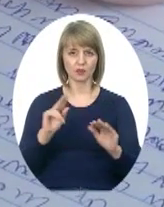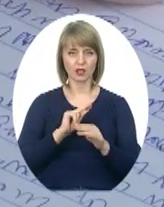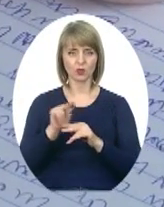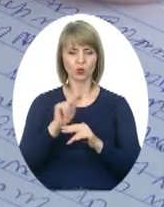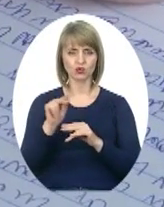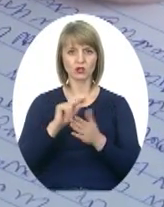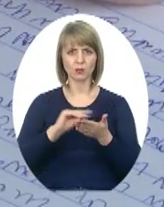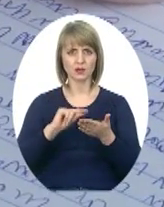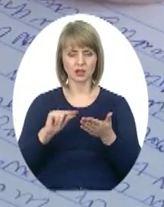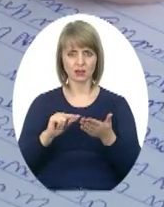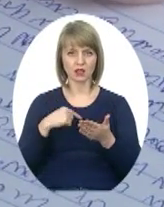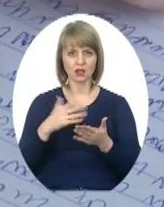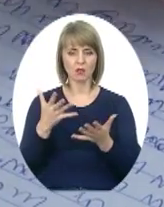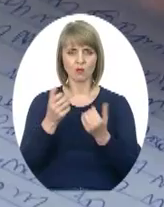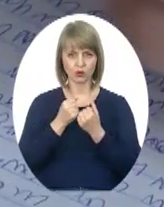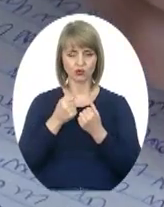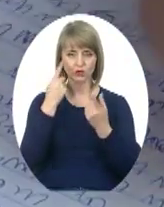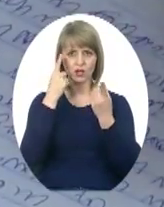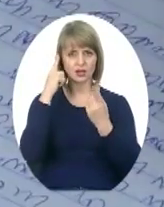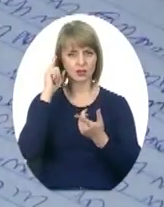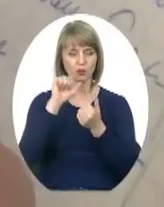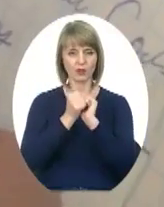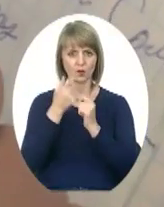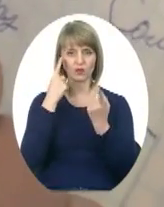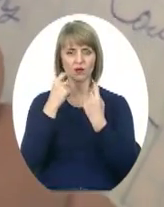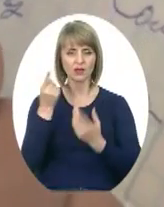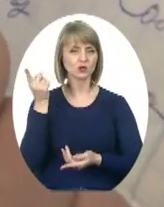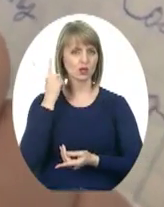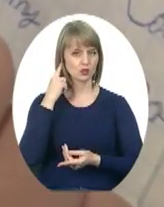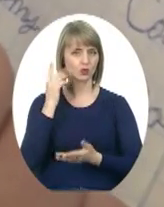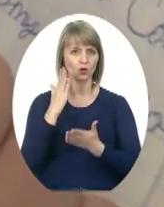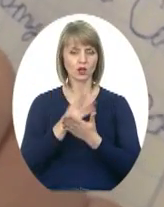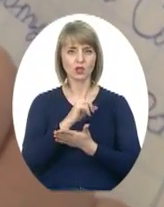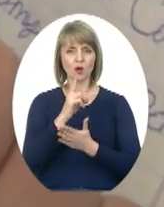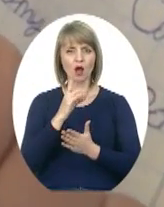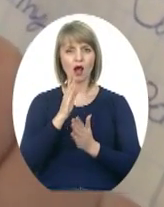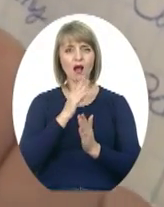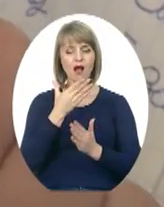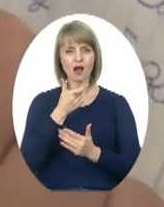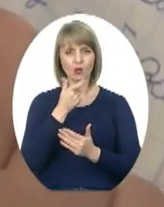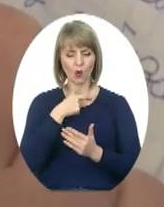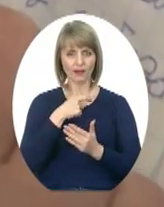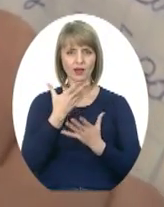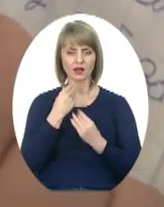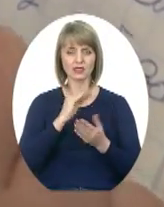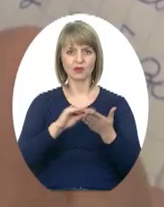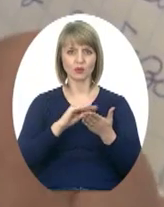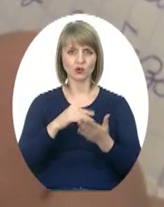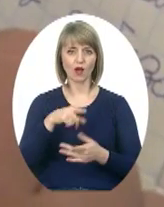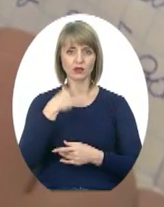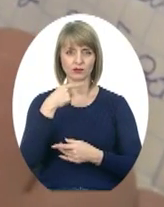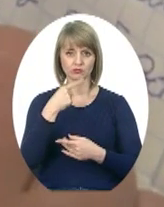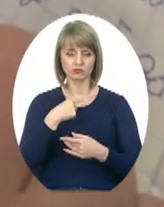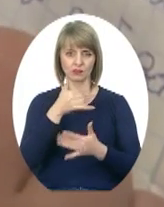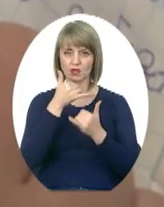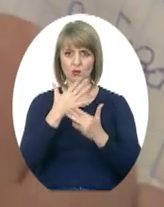учат писать, они получают и запоминают информацию на слух. Но есть такие, кто аккуратно и красиво пишет, а вот устно выразить свои